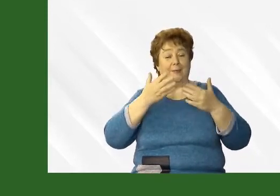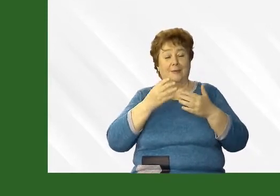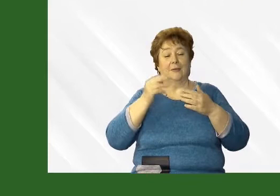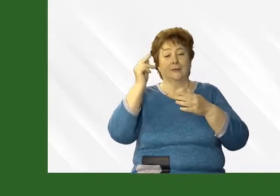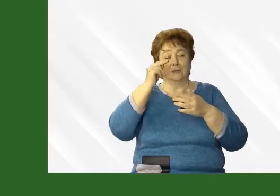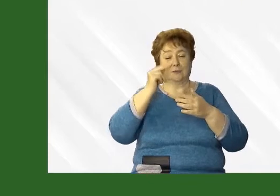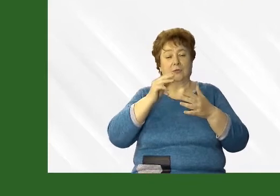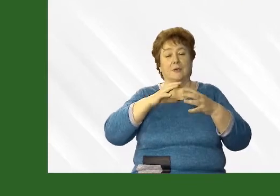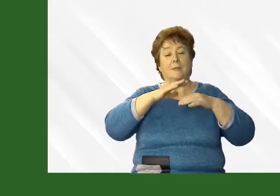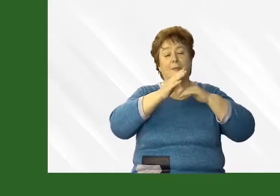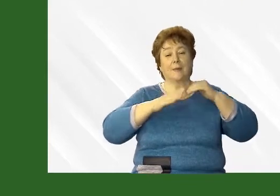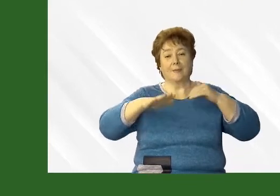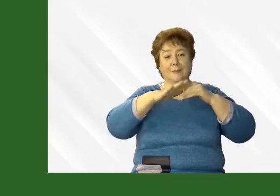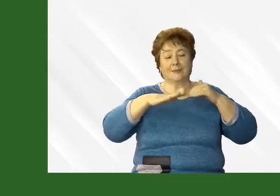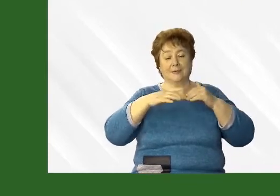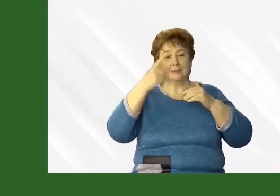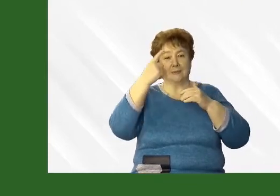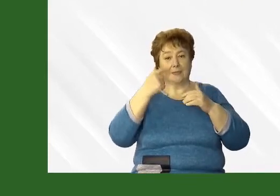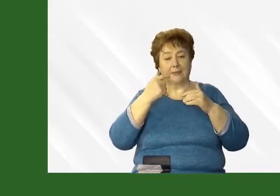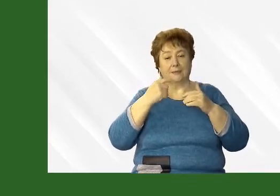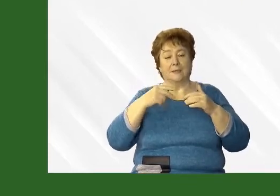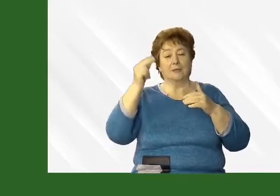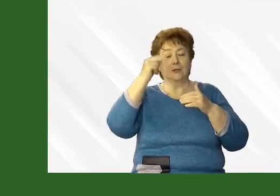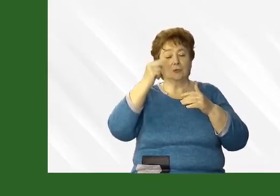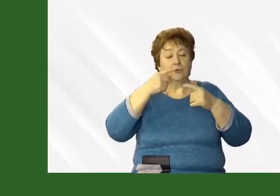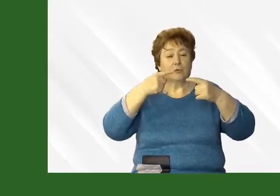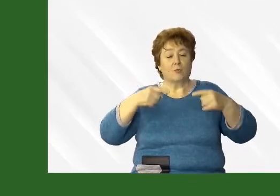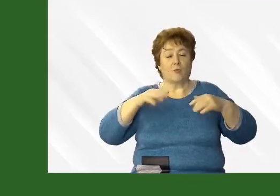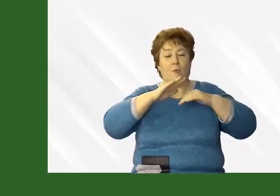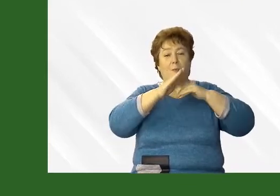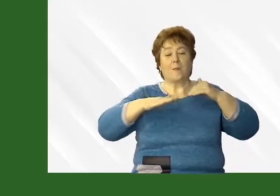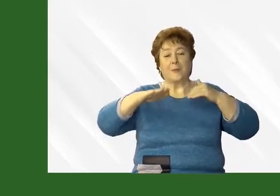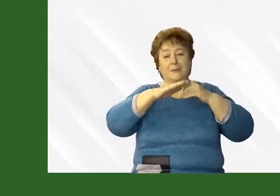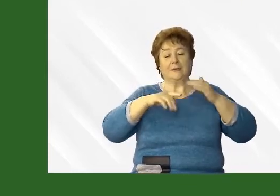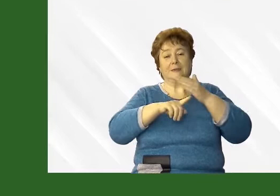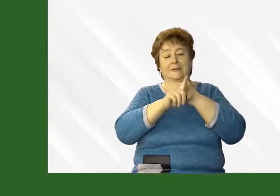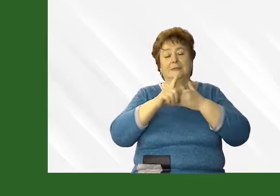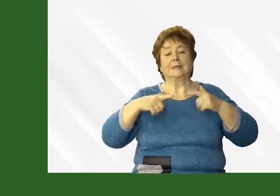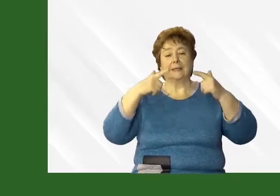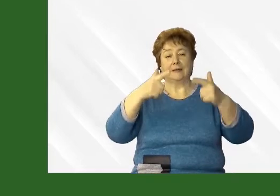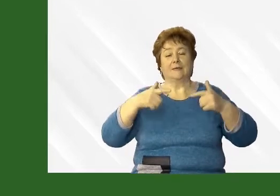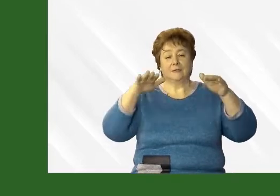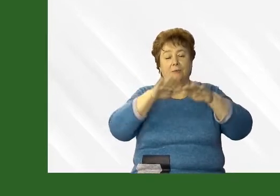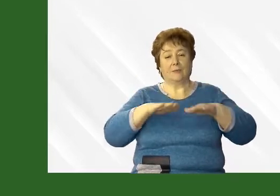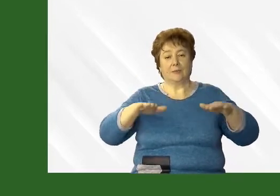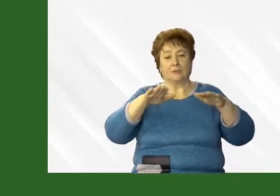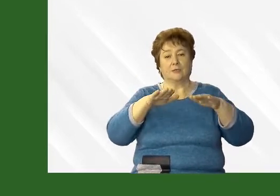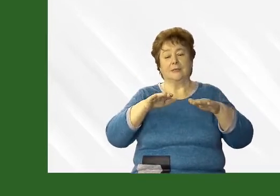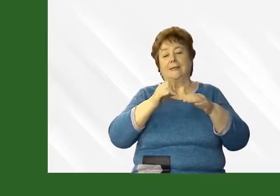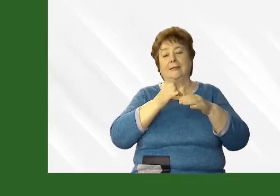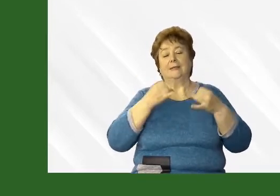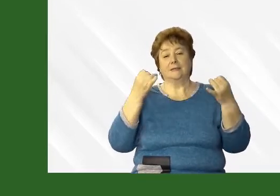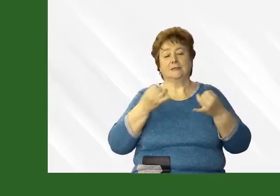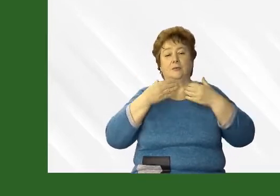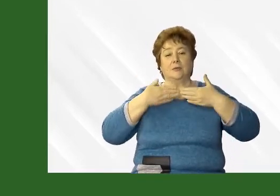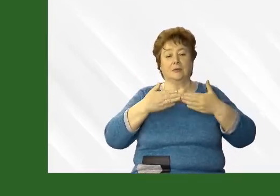нами материк. Как вы знаете, изучение любого материка мы начинаем с географического положения и